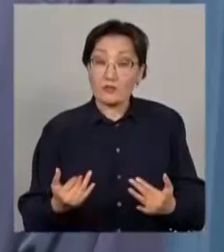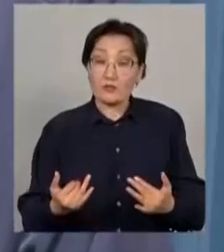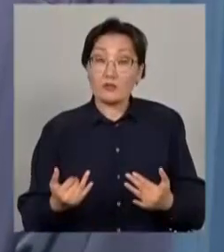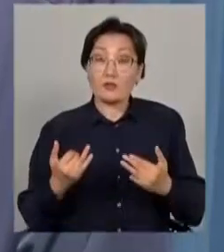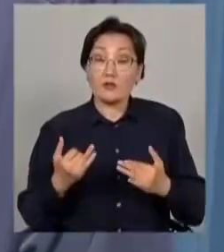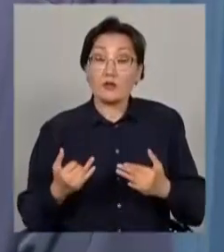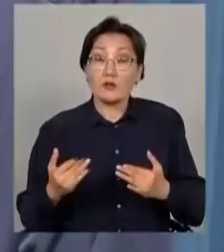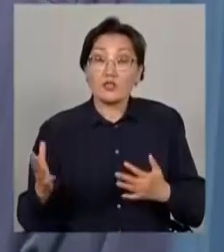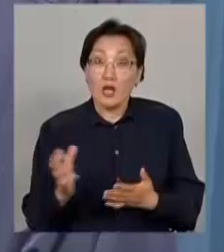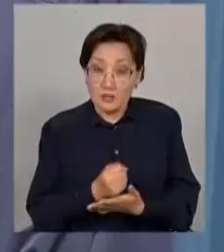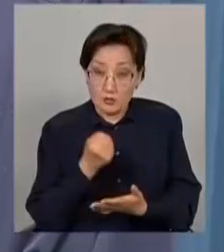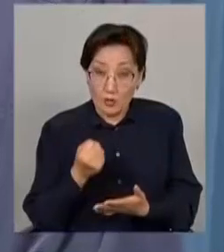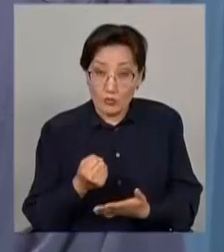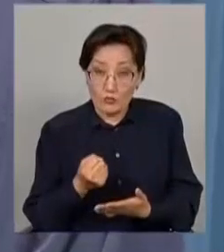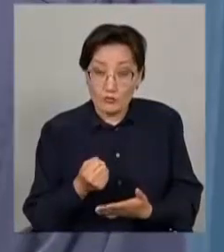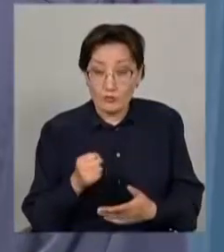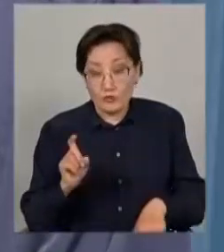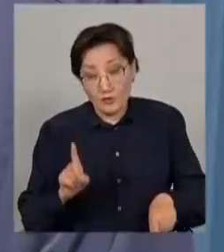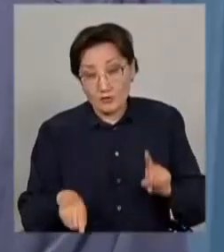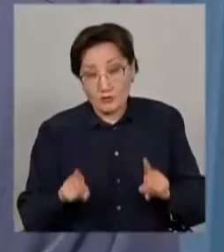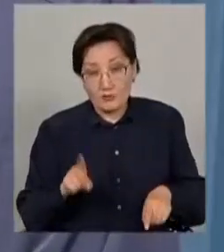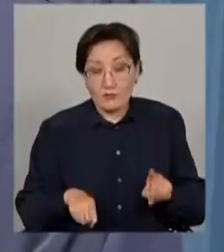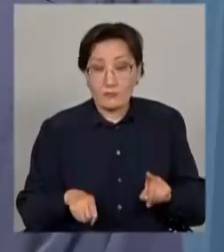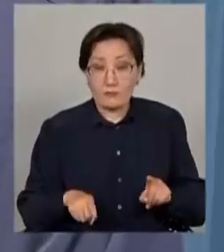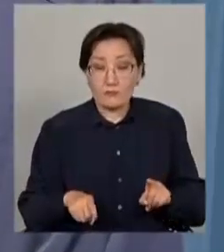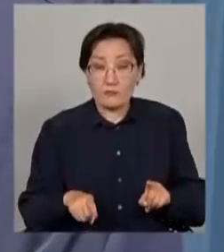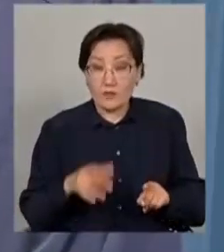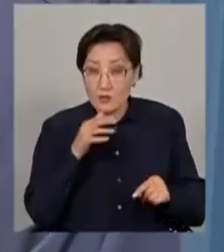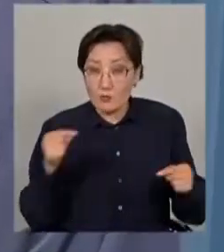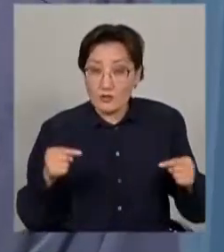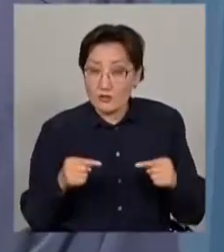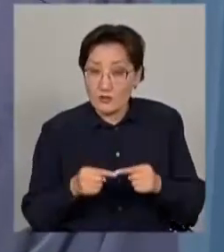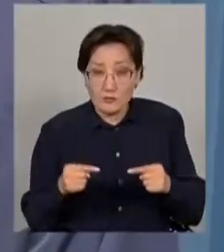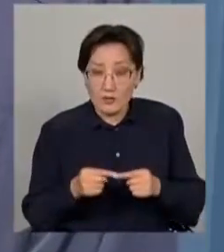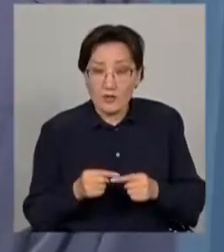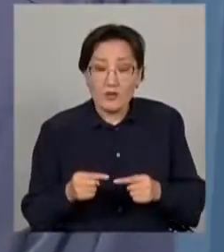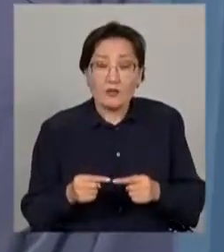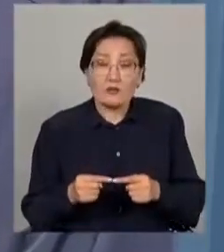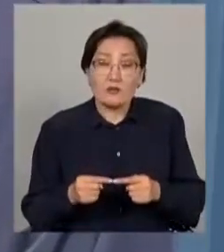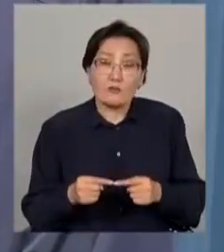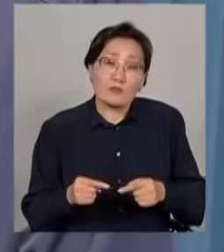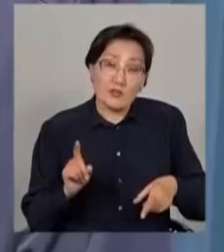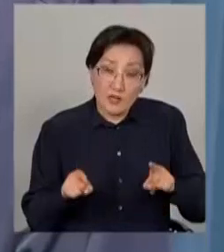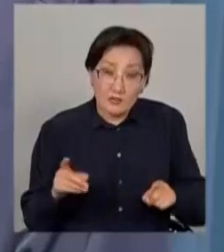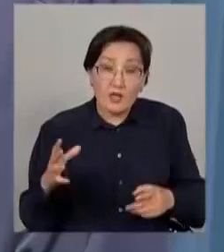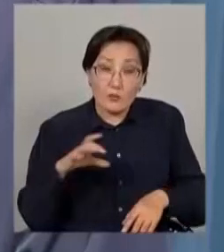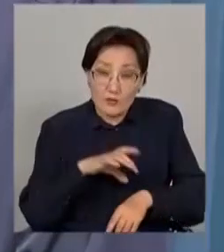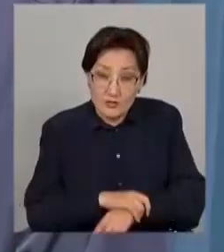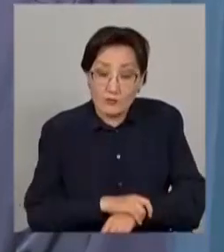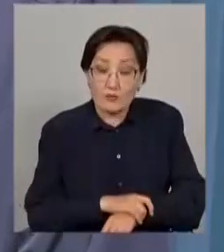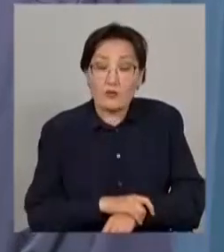анықтау кейде уақытында ұсталған болса, ол бұл анықтау мүмкін емес. Сондықтан бұл